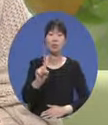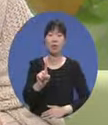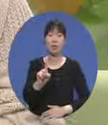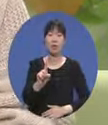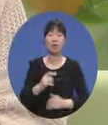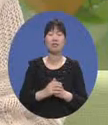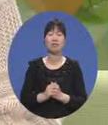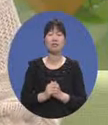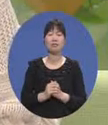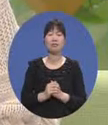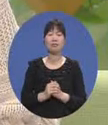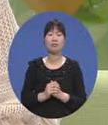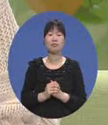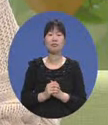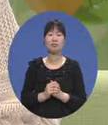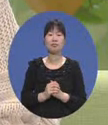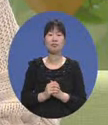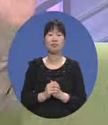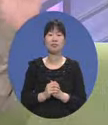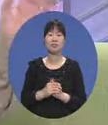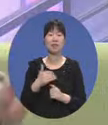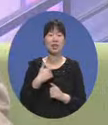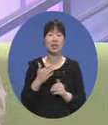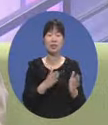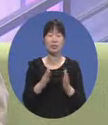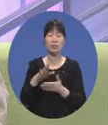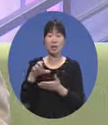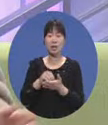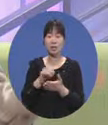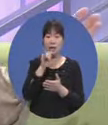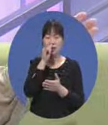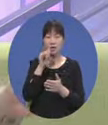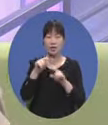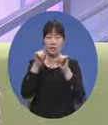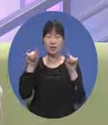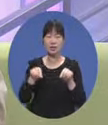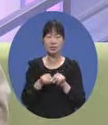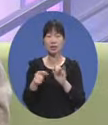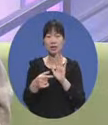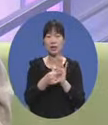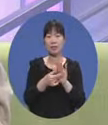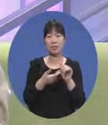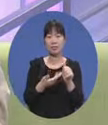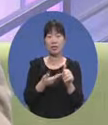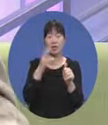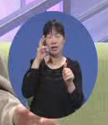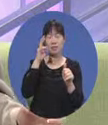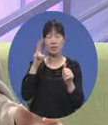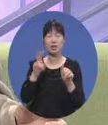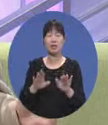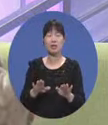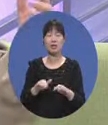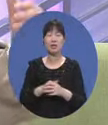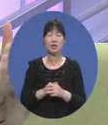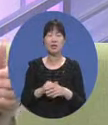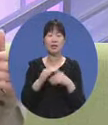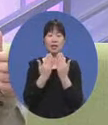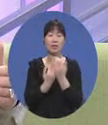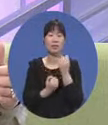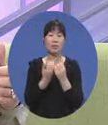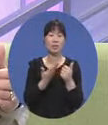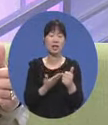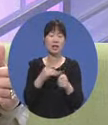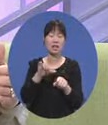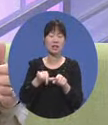있는지 좀 설명해 주세요. 네, 제가 이제 준비를 해갖고 왔고요. 저희 게시판에 올려드릴 겁니다. 네. 근데 일단 다